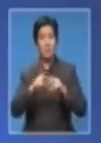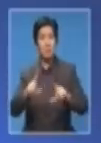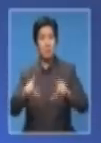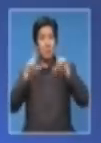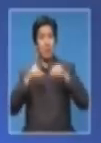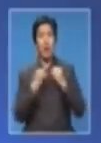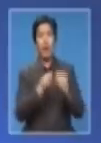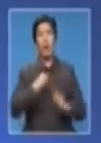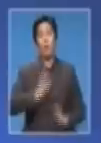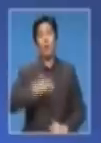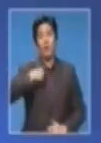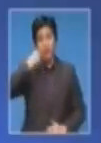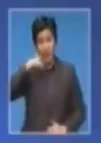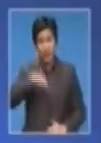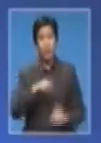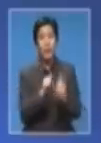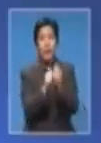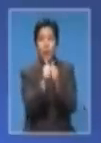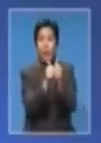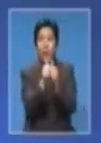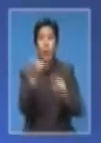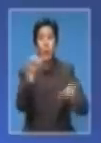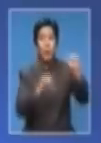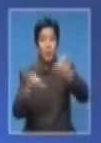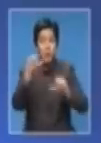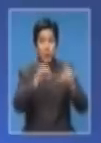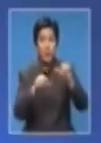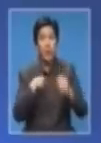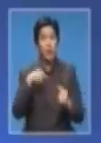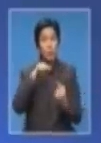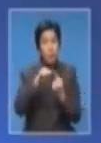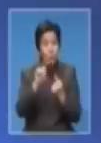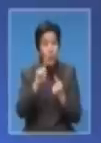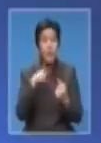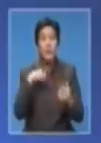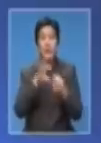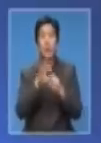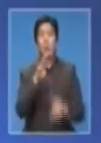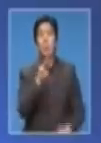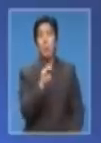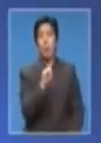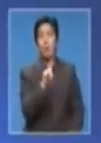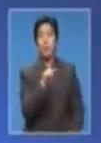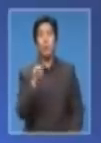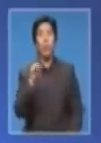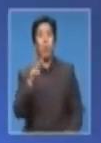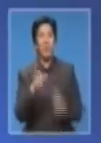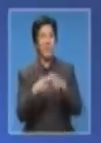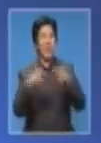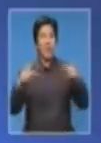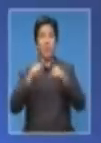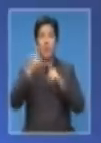ให้กับประเทศชาติของเราในการประกวดผลงานทางวิทยาศาสตร์และวิศวกรรมศาสตร์ระดับมัธยมศึกษาที่ใหญ่ที่สุดในโลก